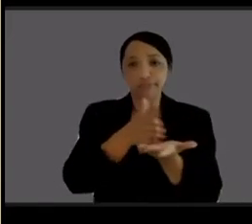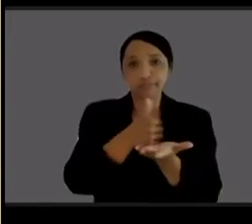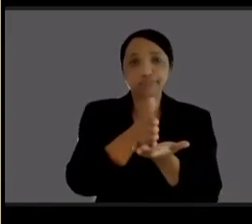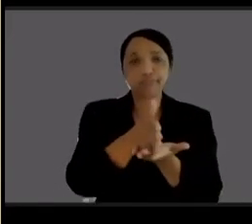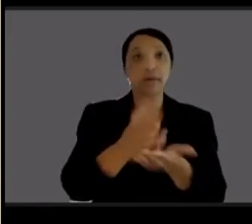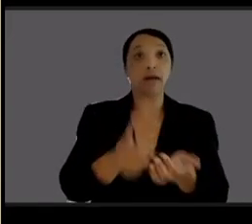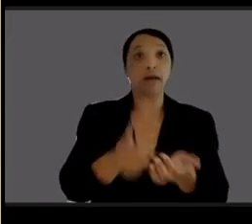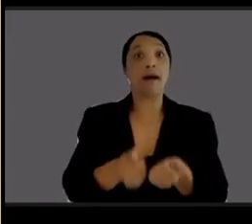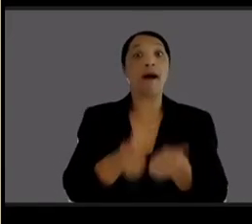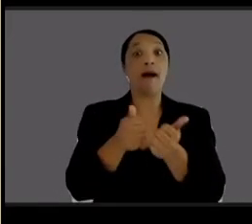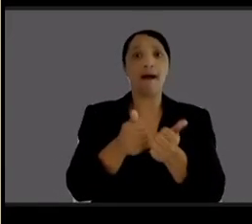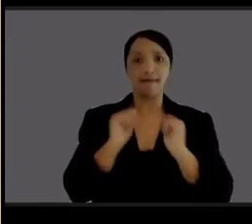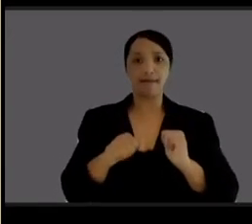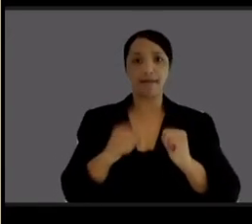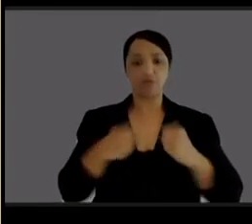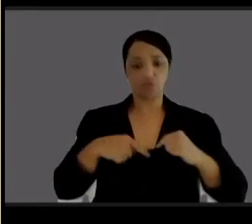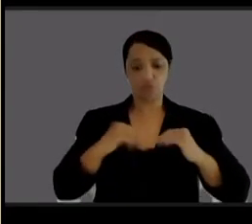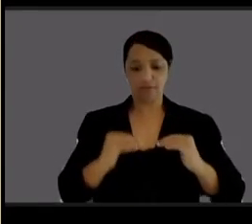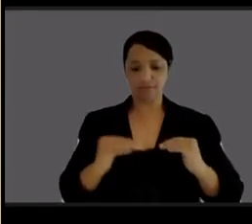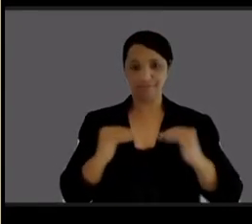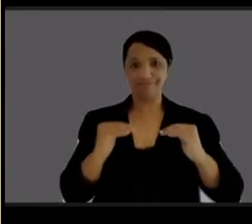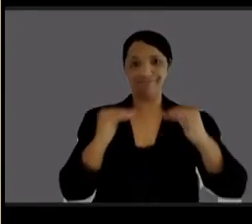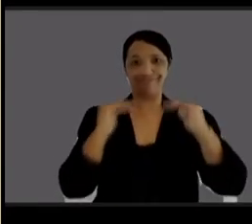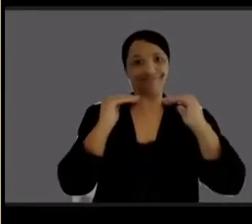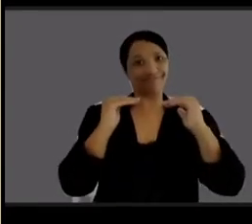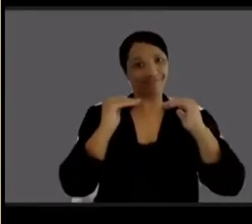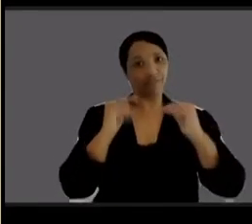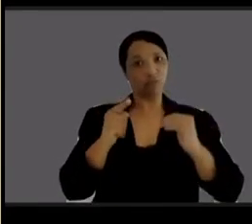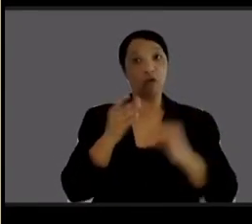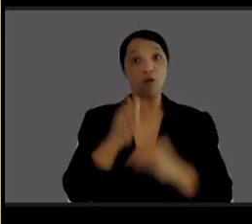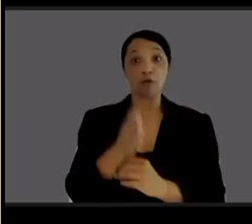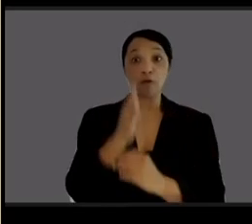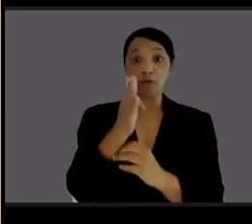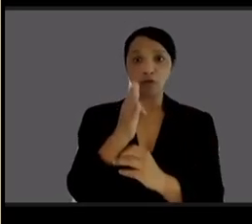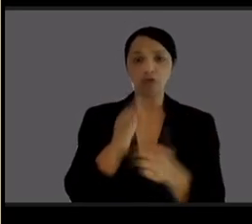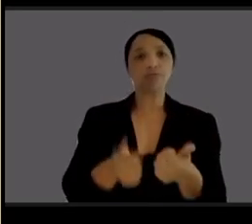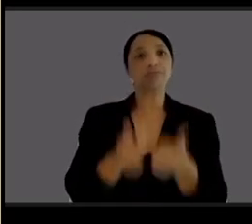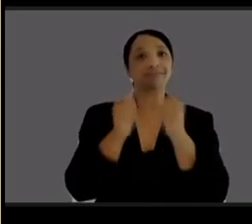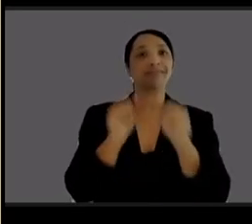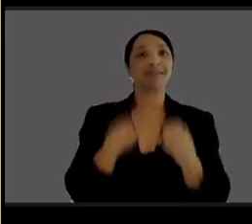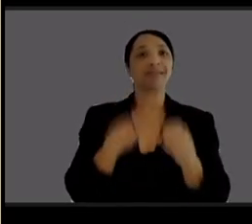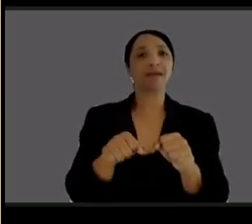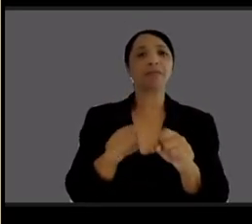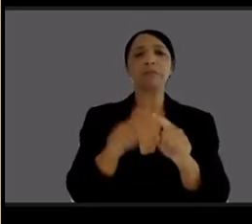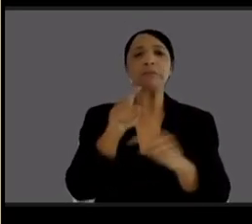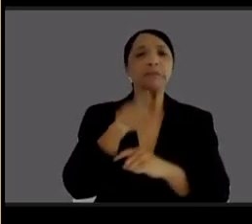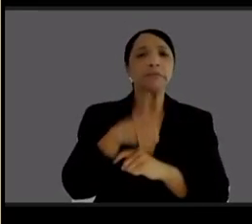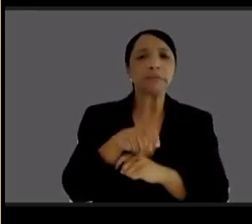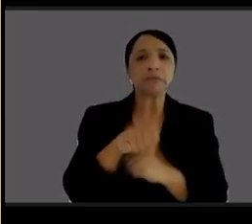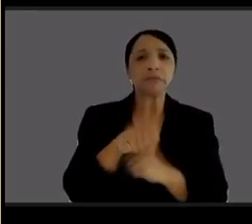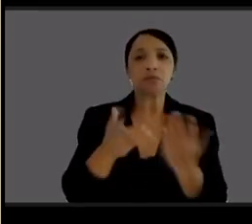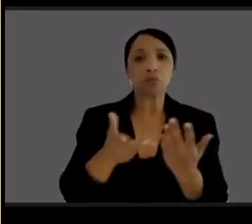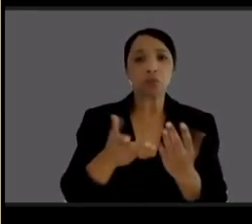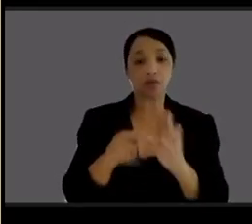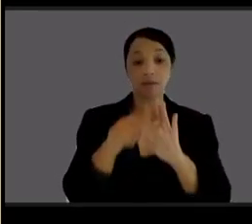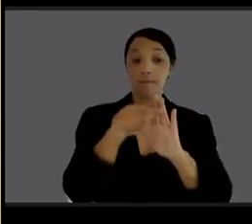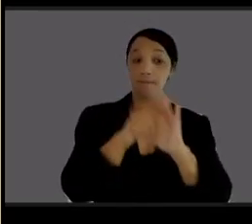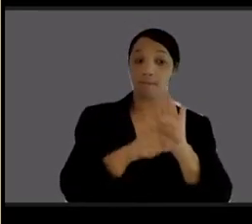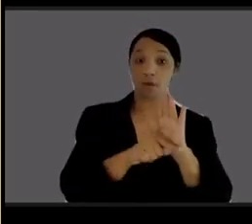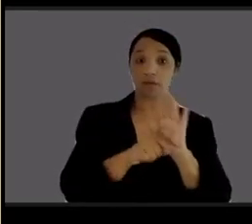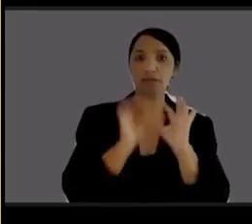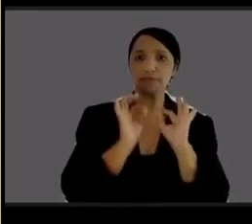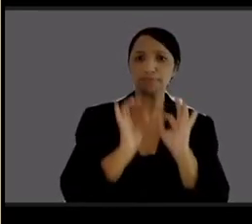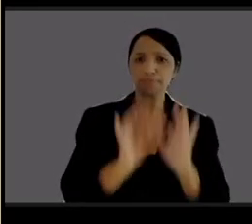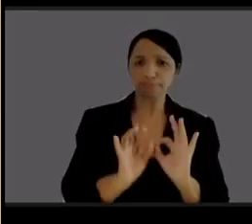dans ces différents efforts pour construire un avenir plus résistant. Cela signifiera de meilleures politiques